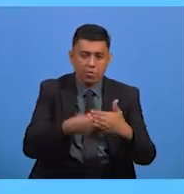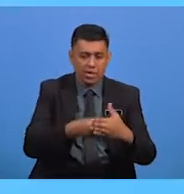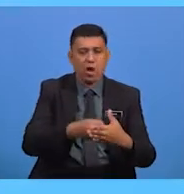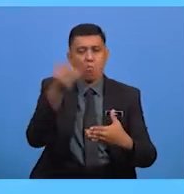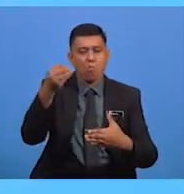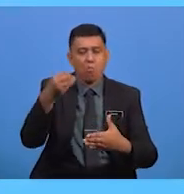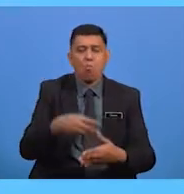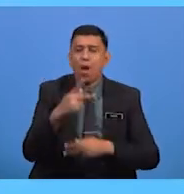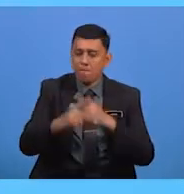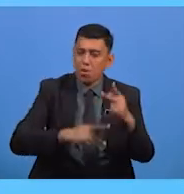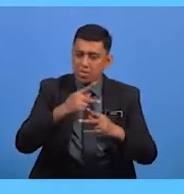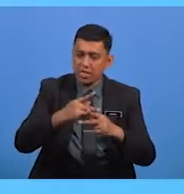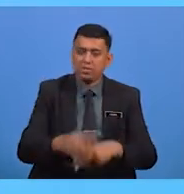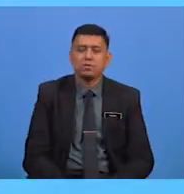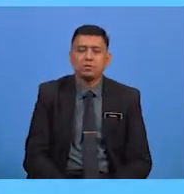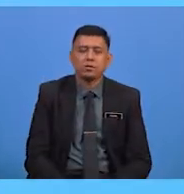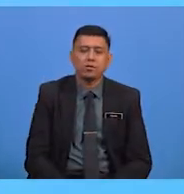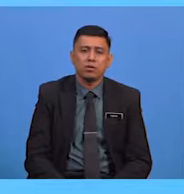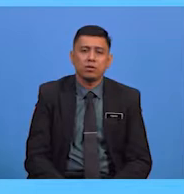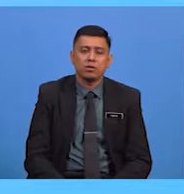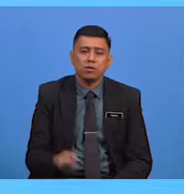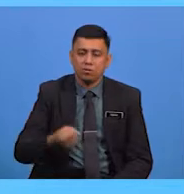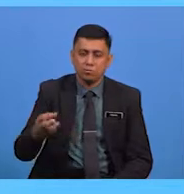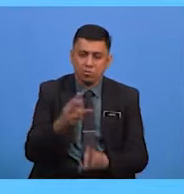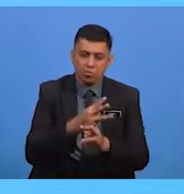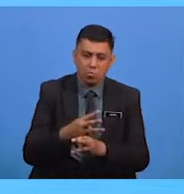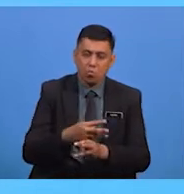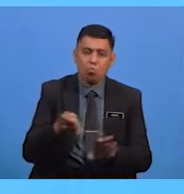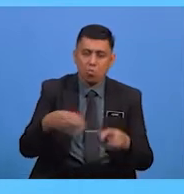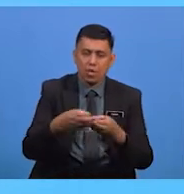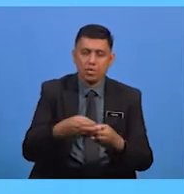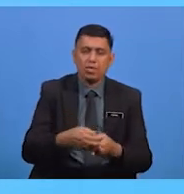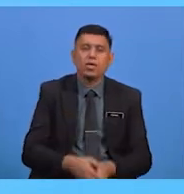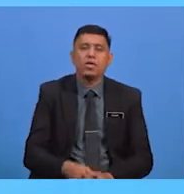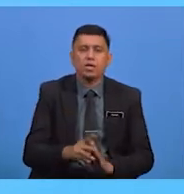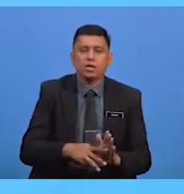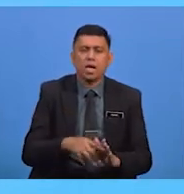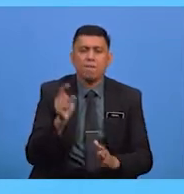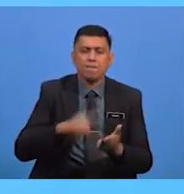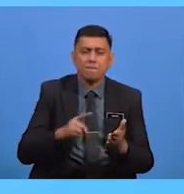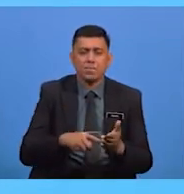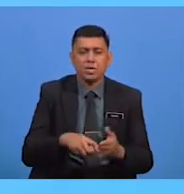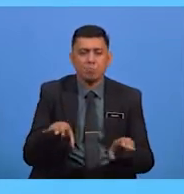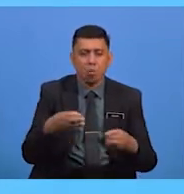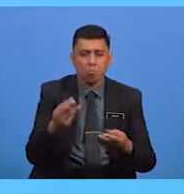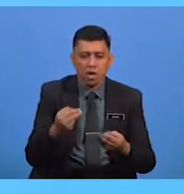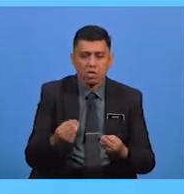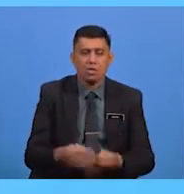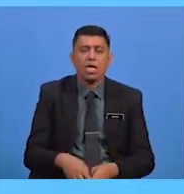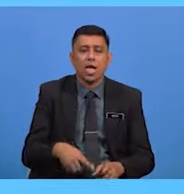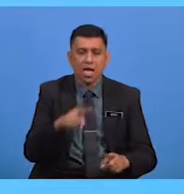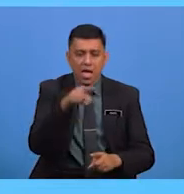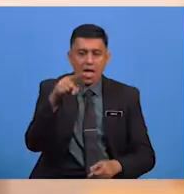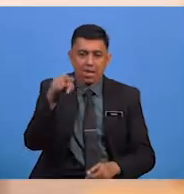output, proses, struktur kawalan membuat keputusan dan anak panah yang menunjukkan